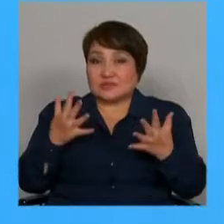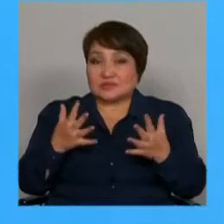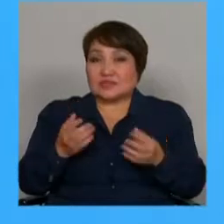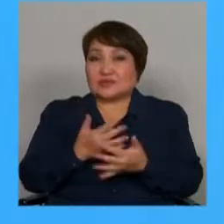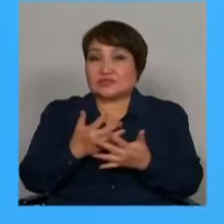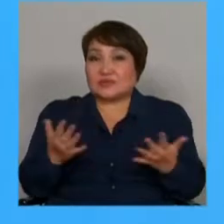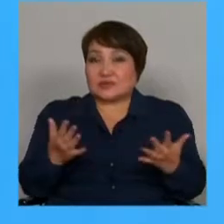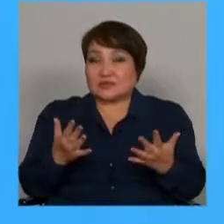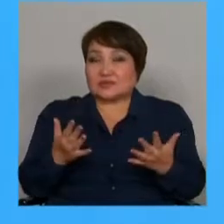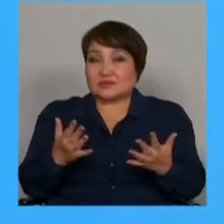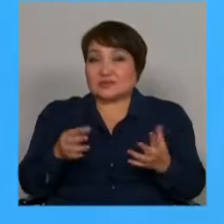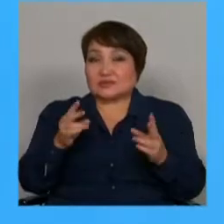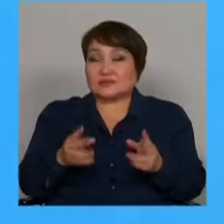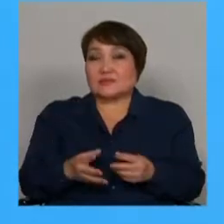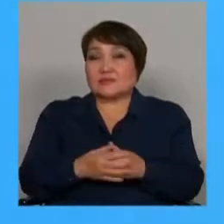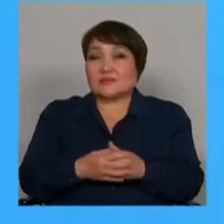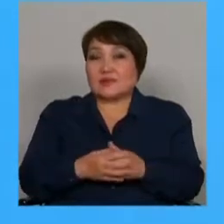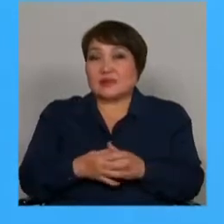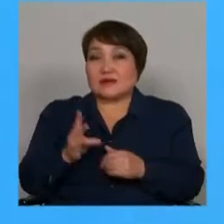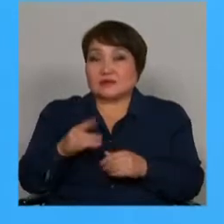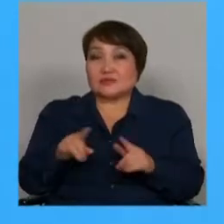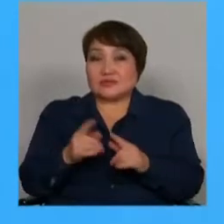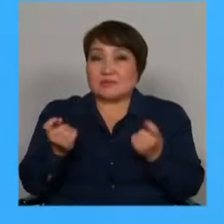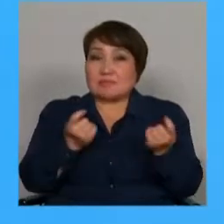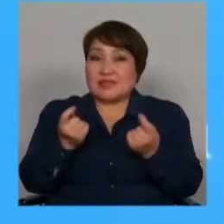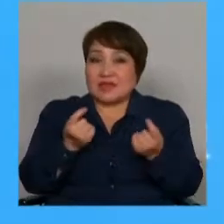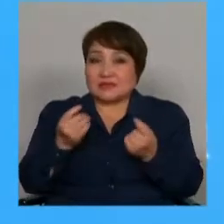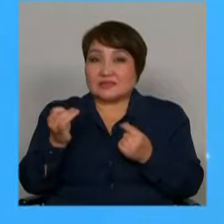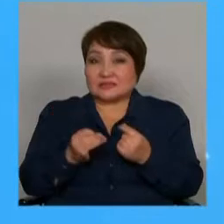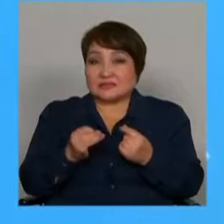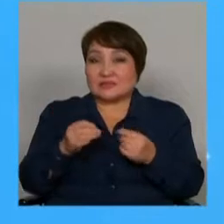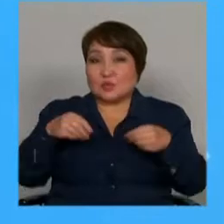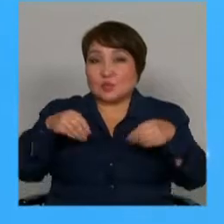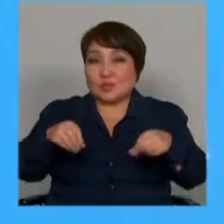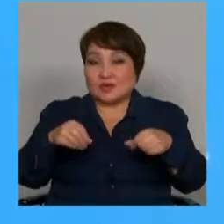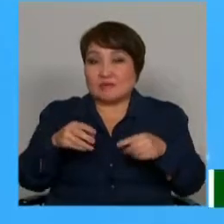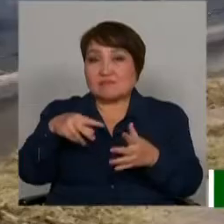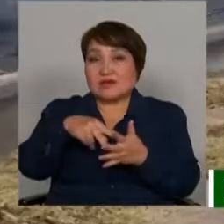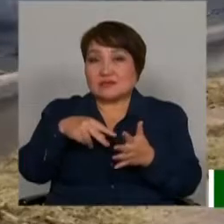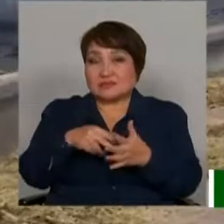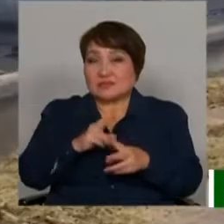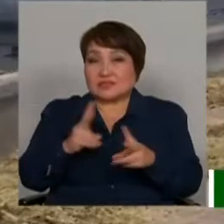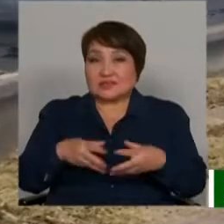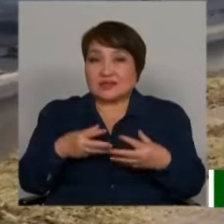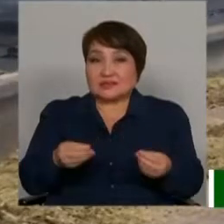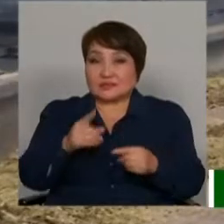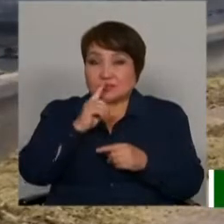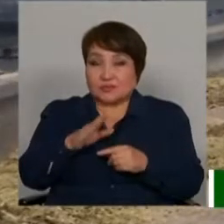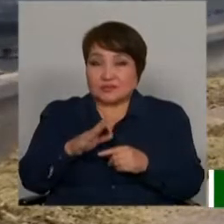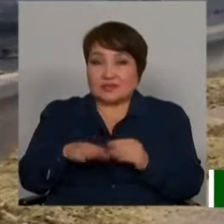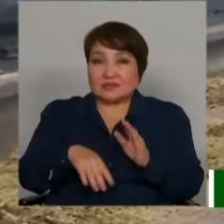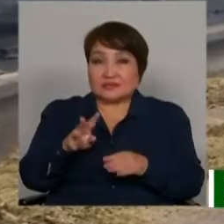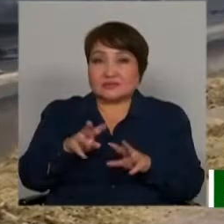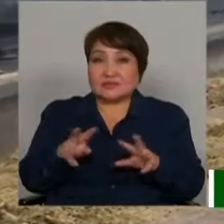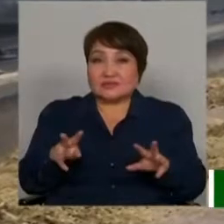онында да бидайдында да бағасына ешқандай әсер етпейді. Сенат отырысында айтылған тағы